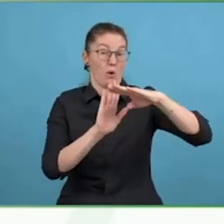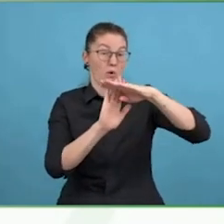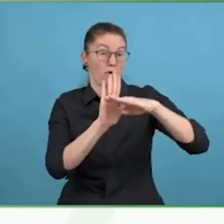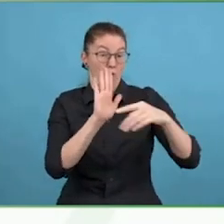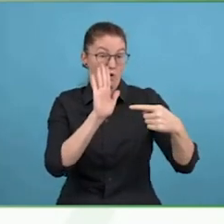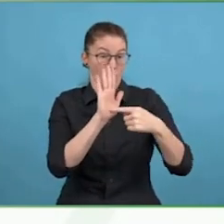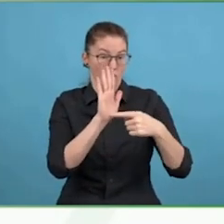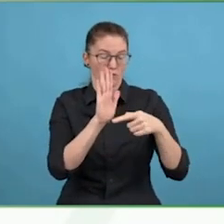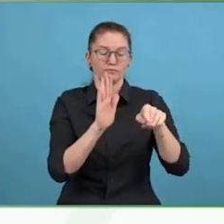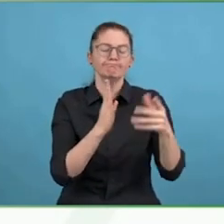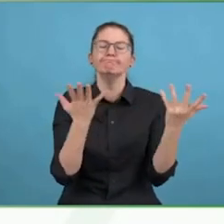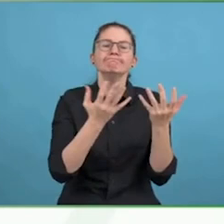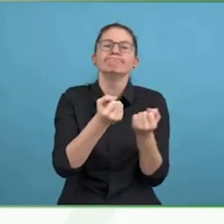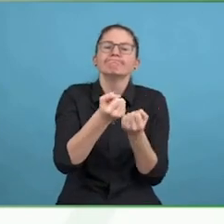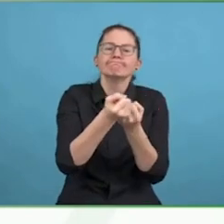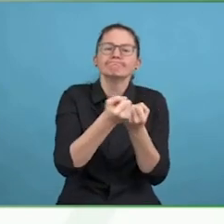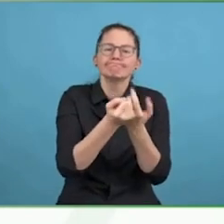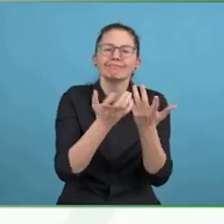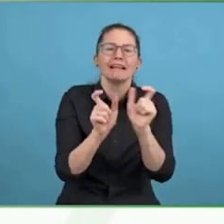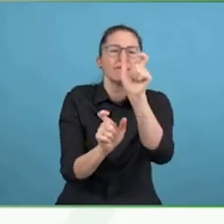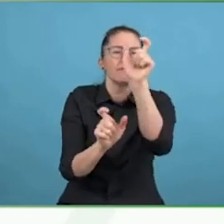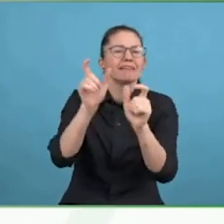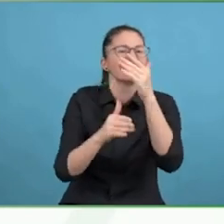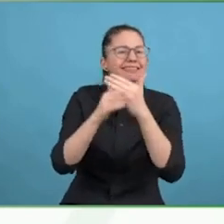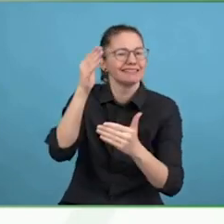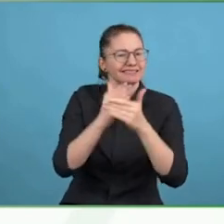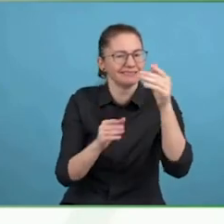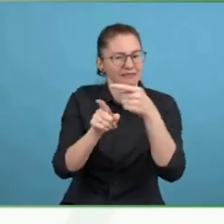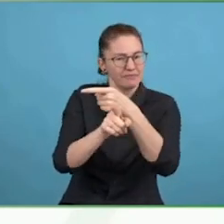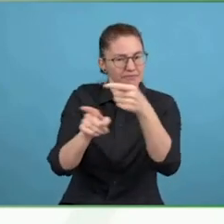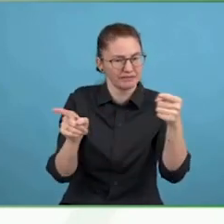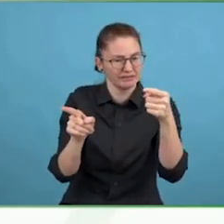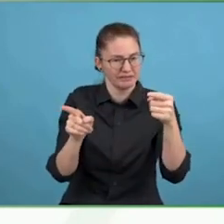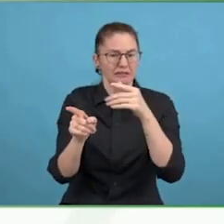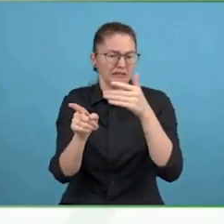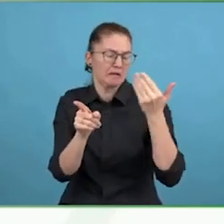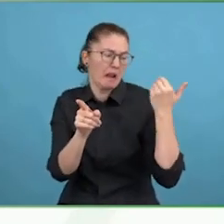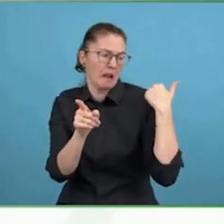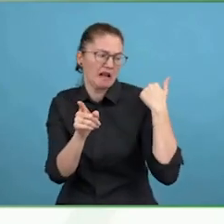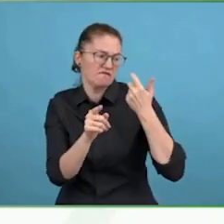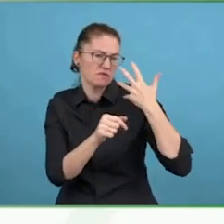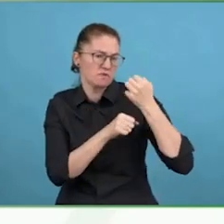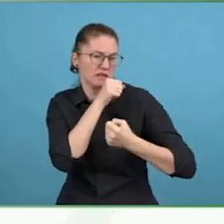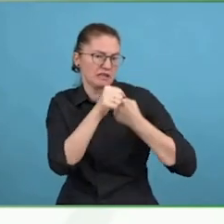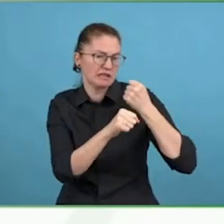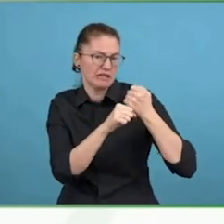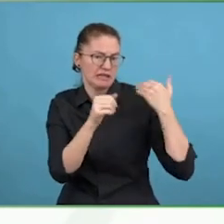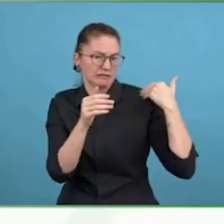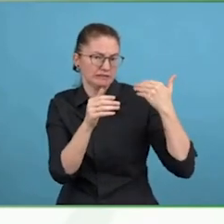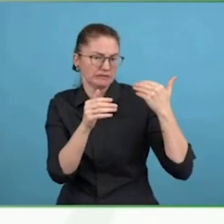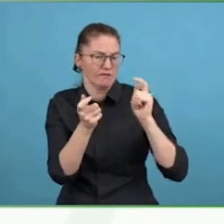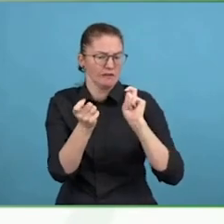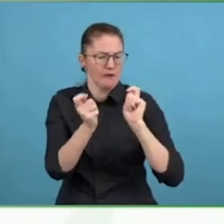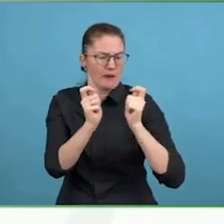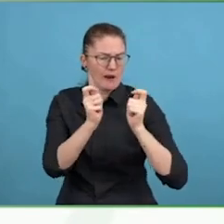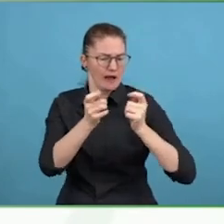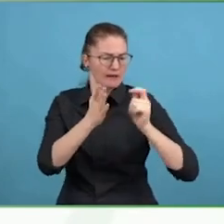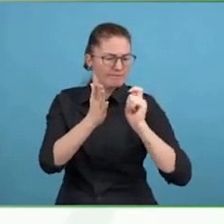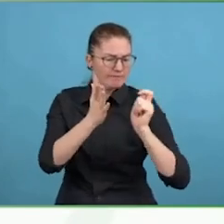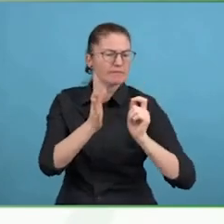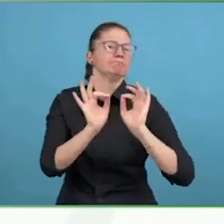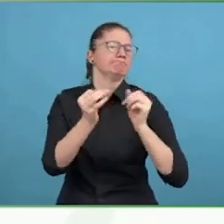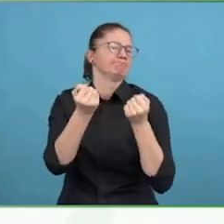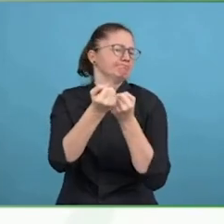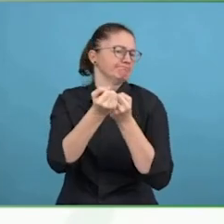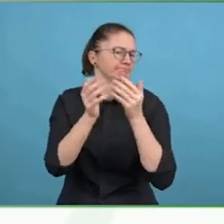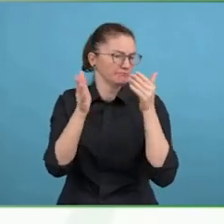By وجود شرایط هنوز راضی کننده نیست. Despite these